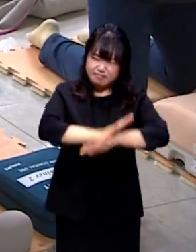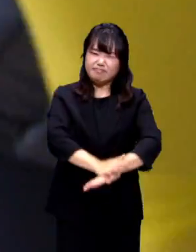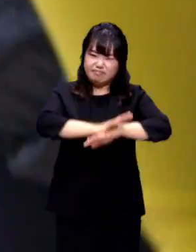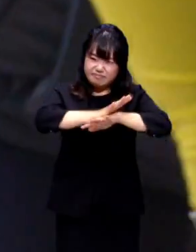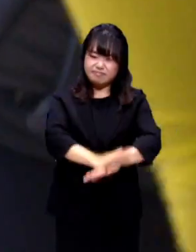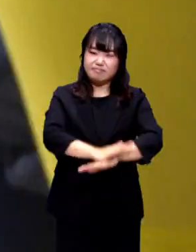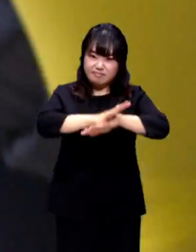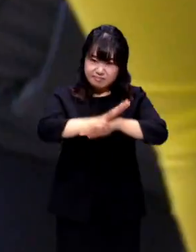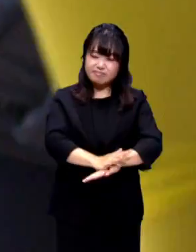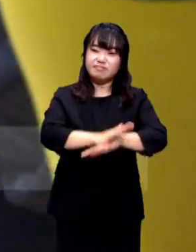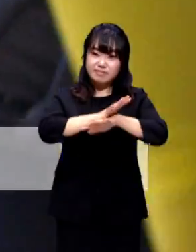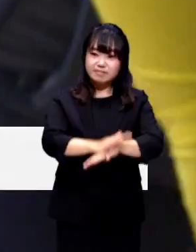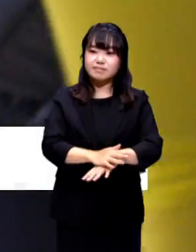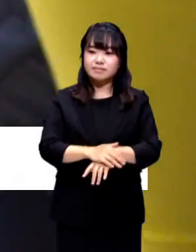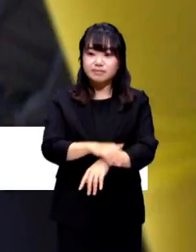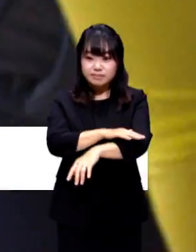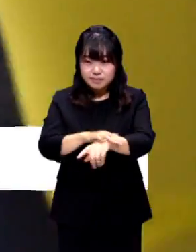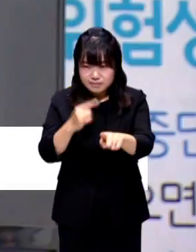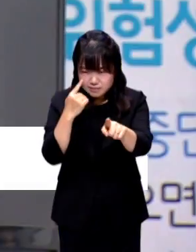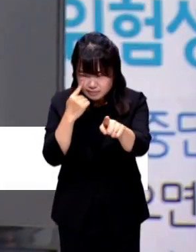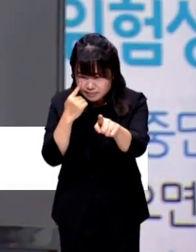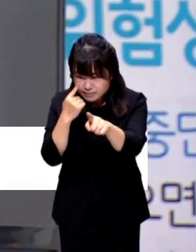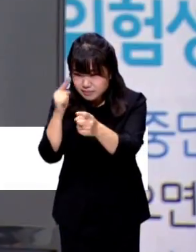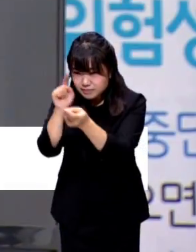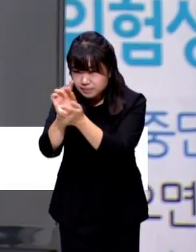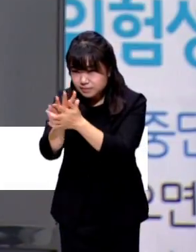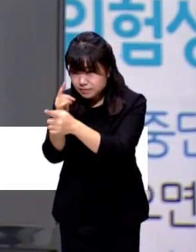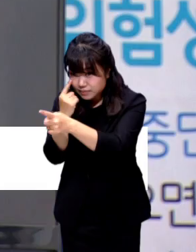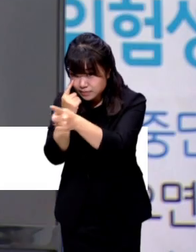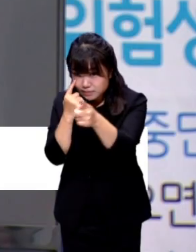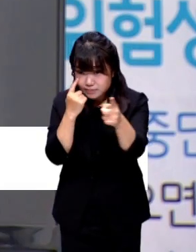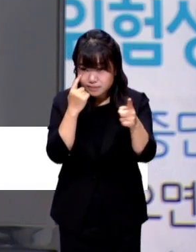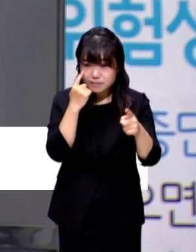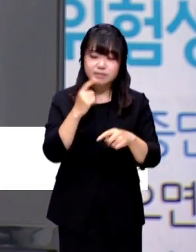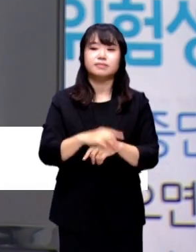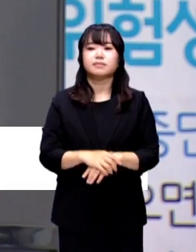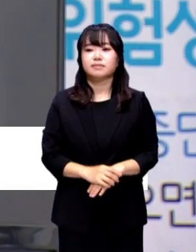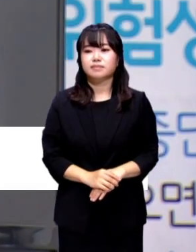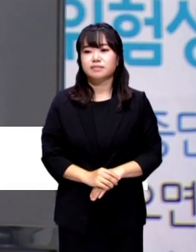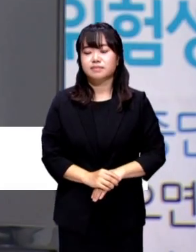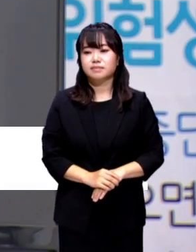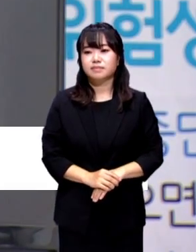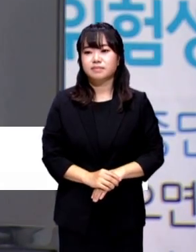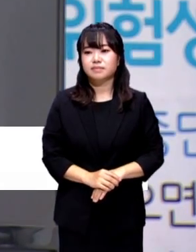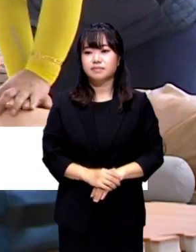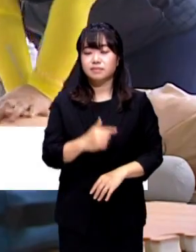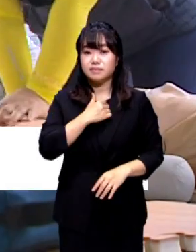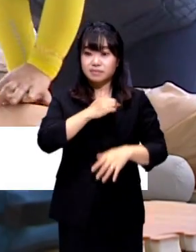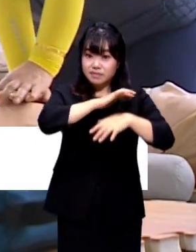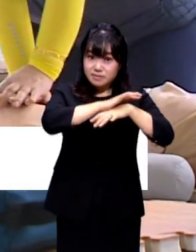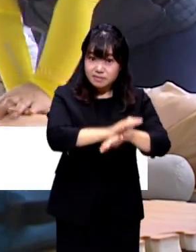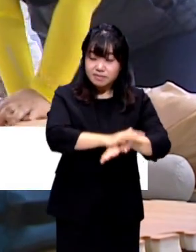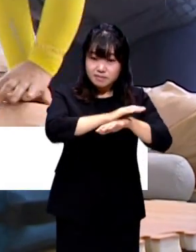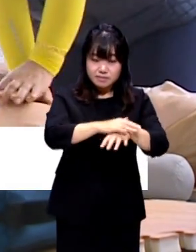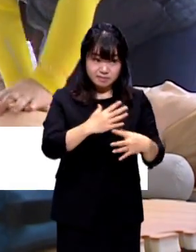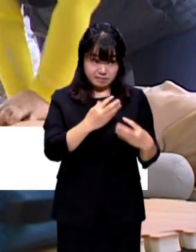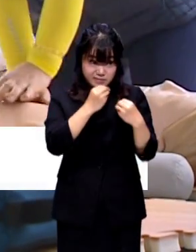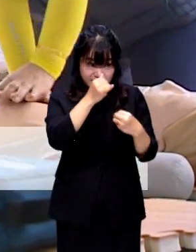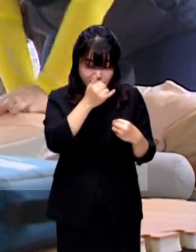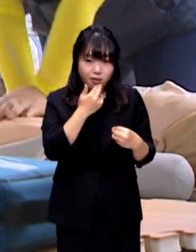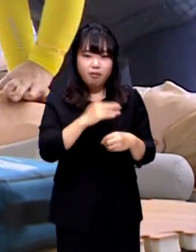모범 답안으로 실행하는지 여부도 현장에서 바로 확인됩니다. 심정지 환자인지를 제대로